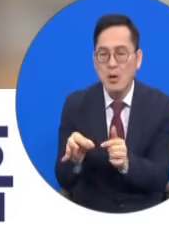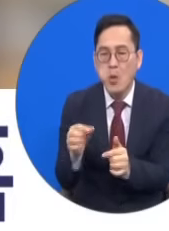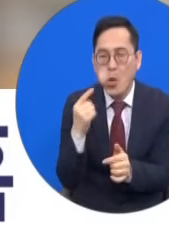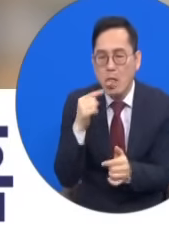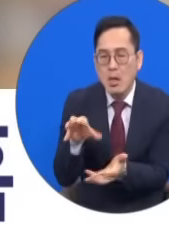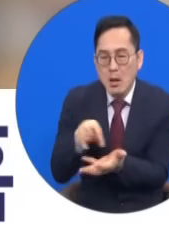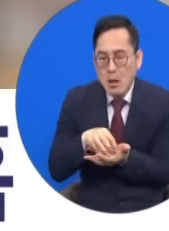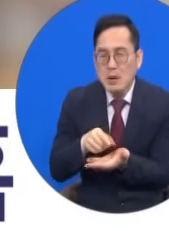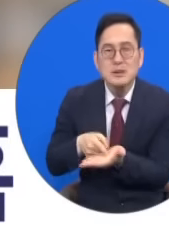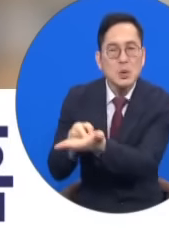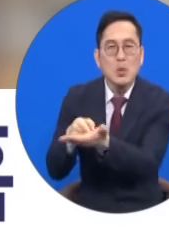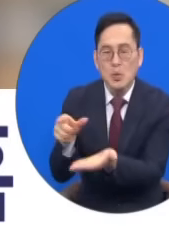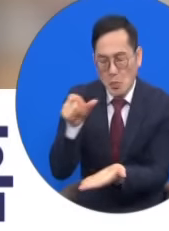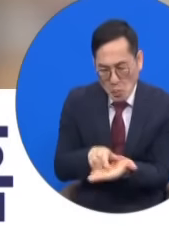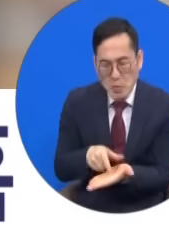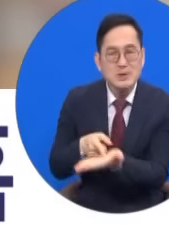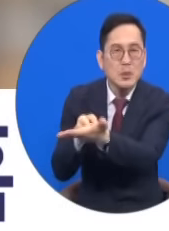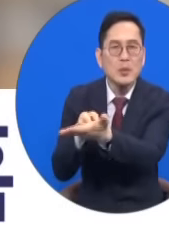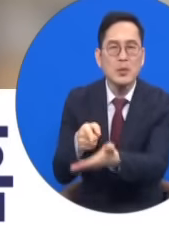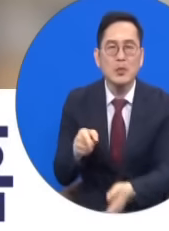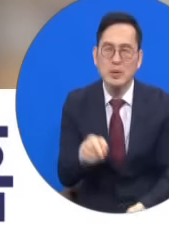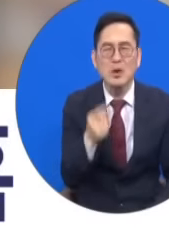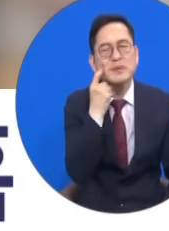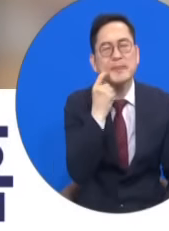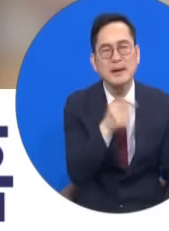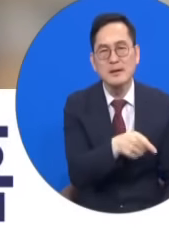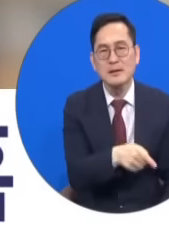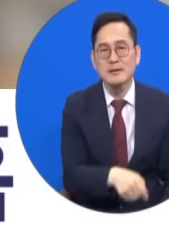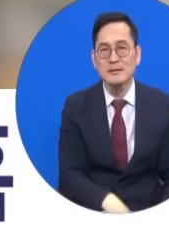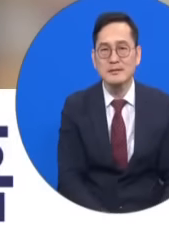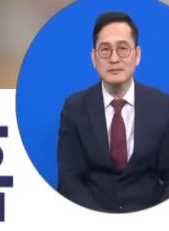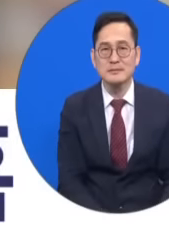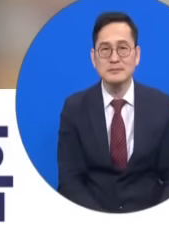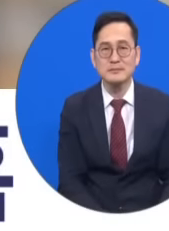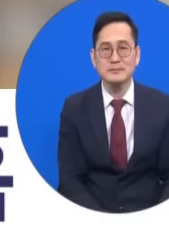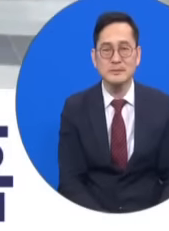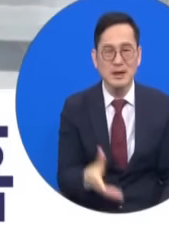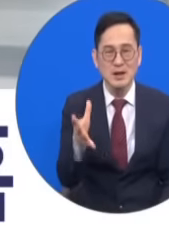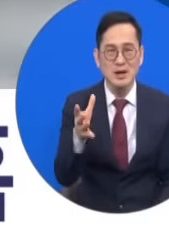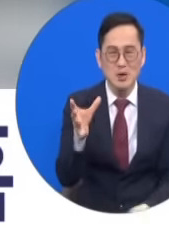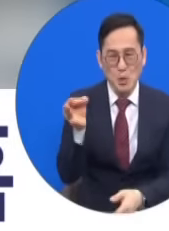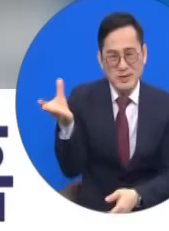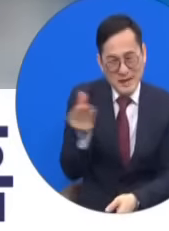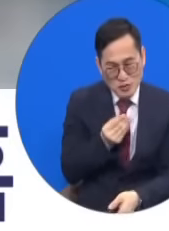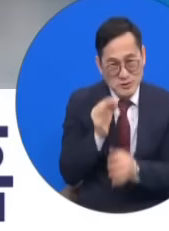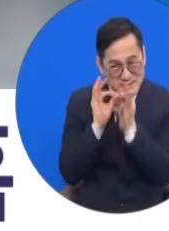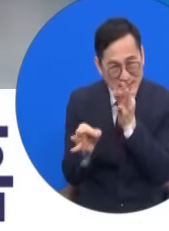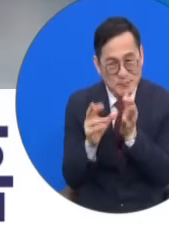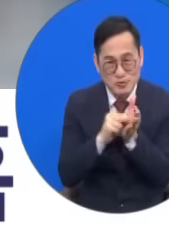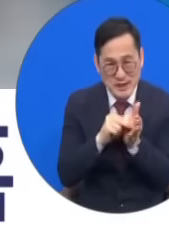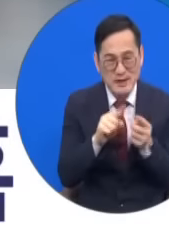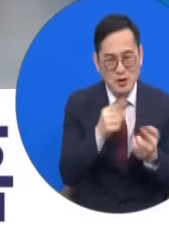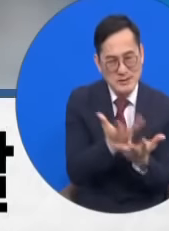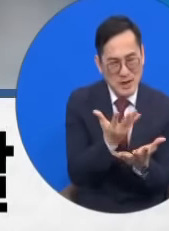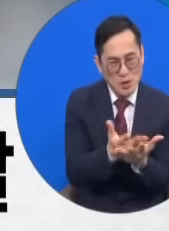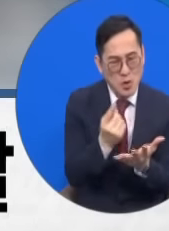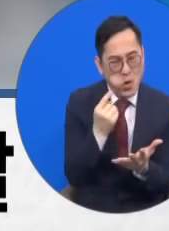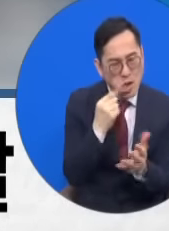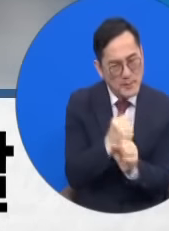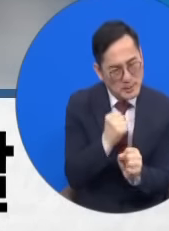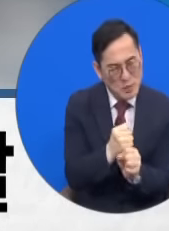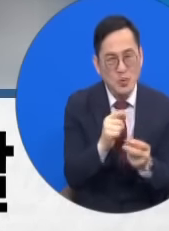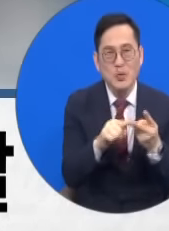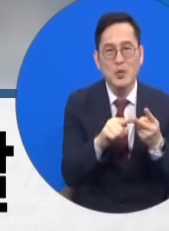그래서 뭐 대출과 관련해서 우리가 뭐 수없이 얘기했지만 대출 사기에다가 뭐 문서 위조에다가 그다음에 뭐